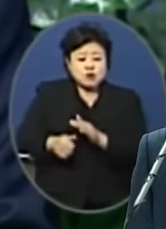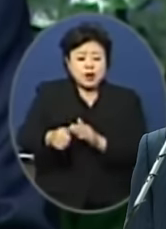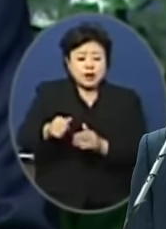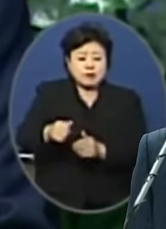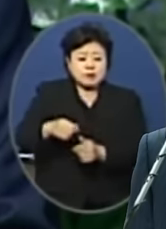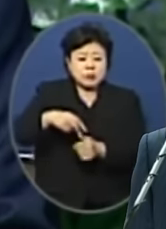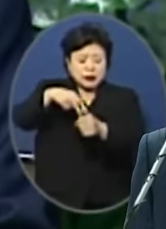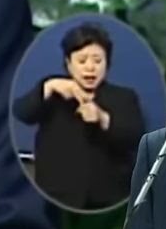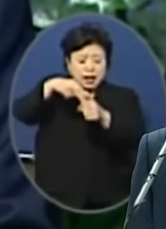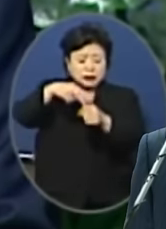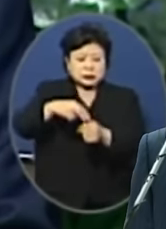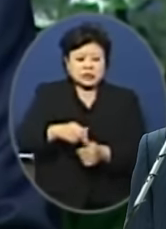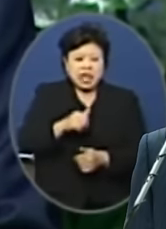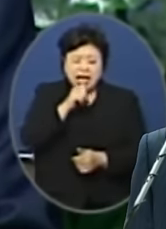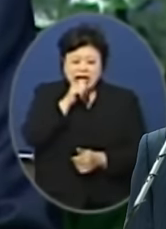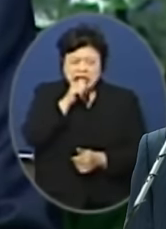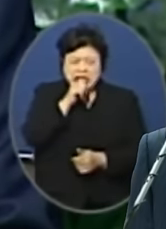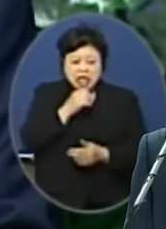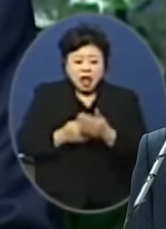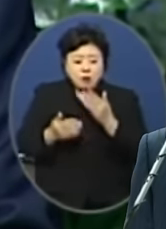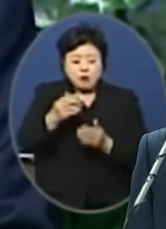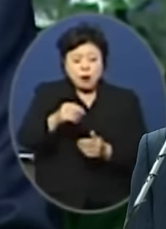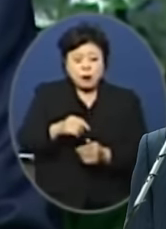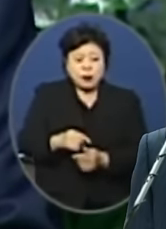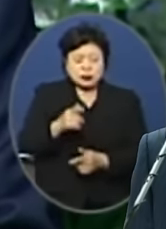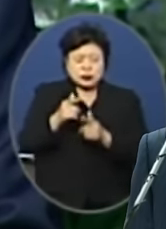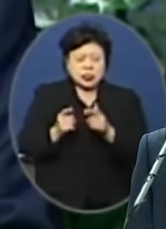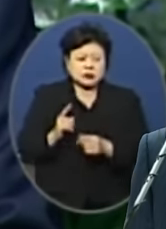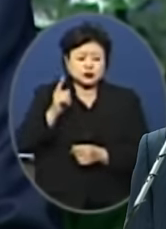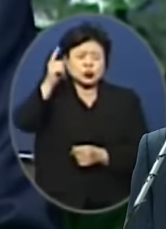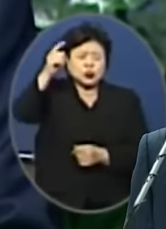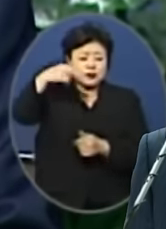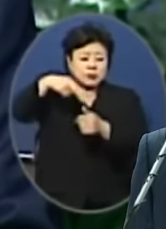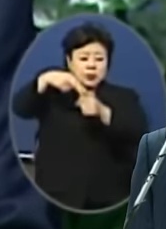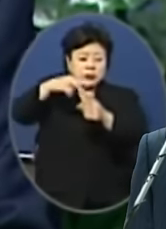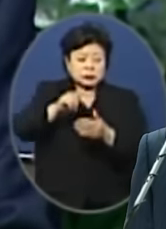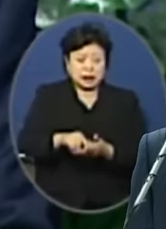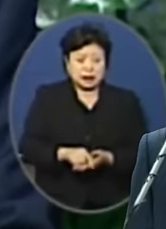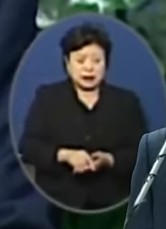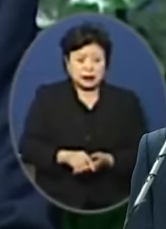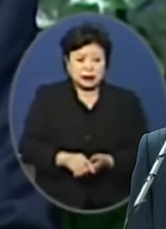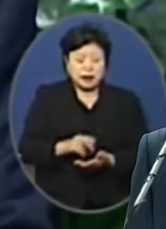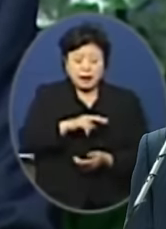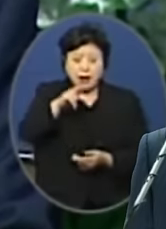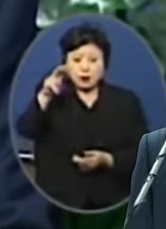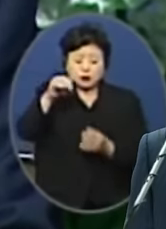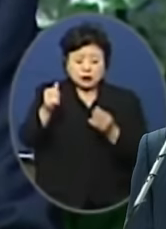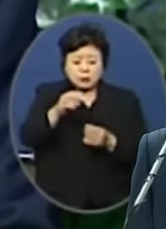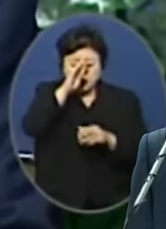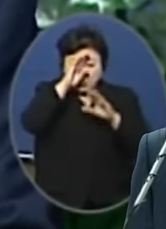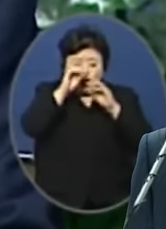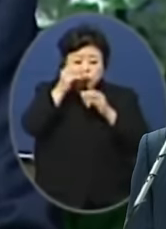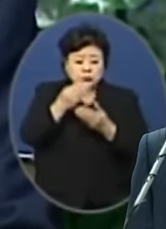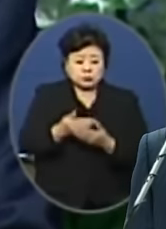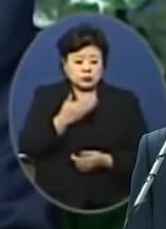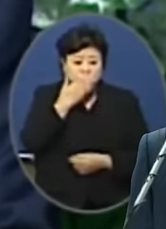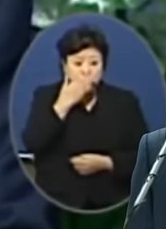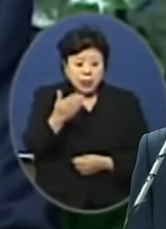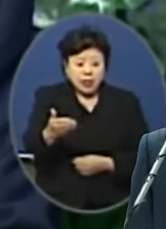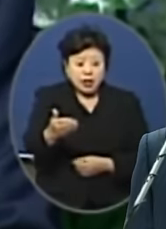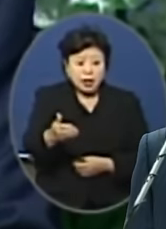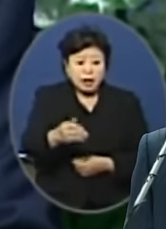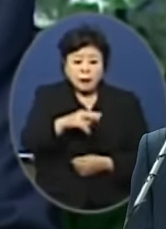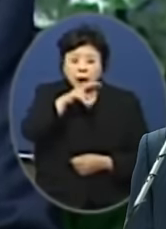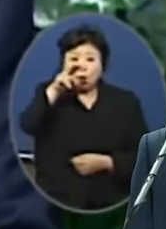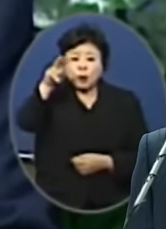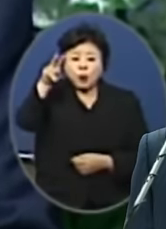했었지. 노스로 불뱀을 만들어서 장대에 높이 달았을 때 그를 바라보는 자는 다 나는 자. 여러분